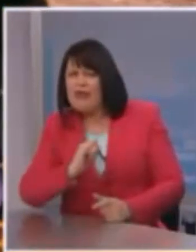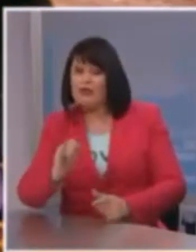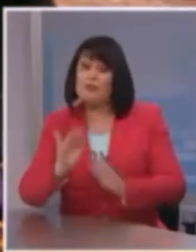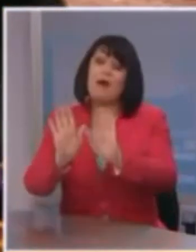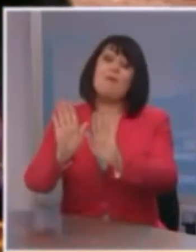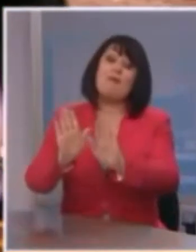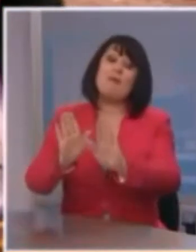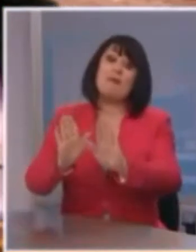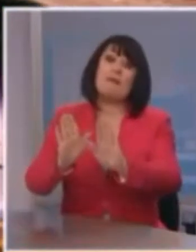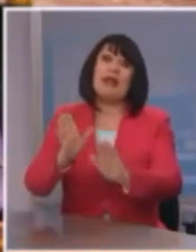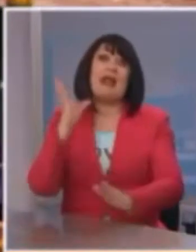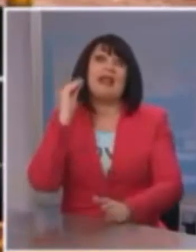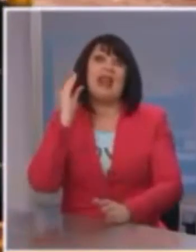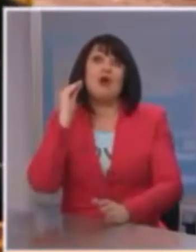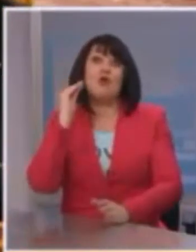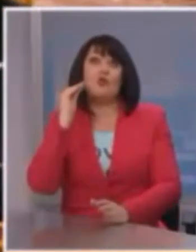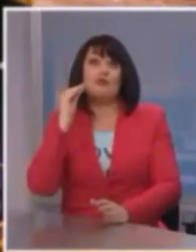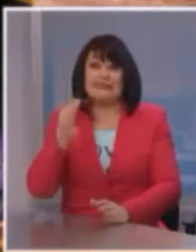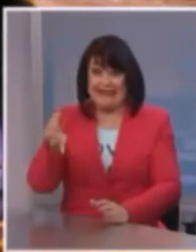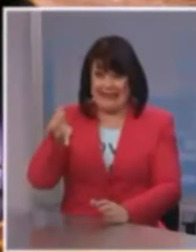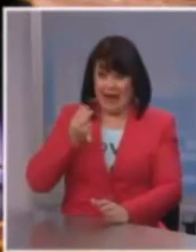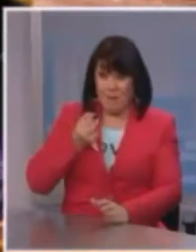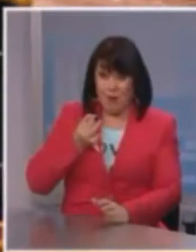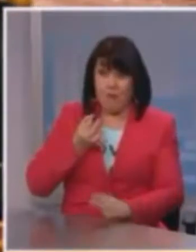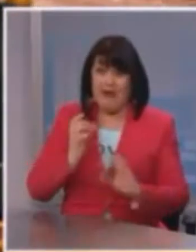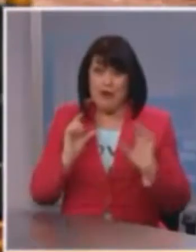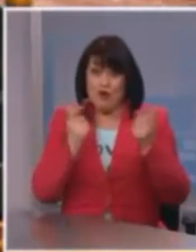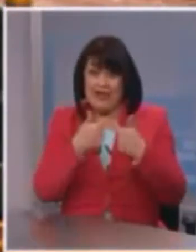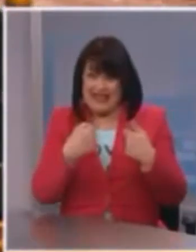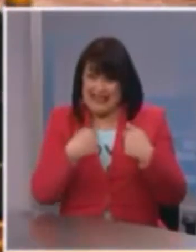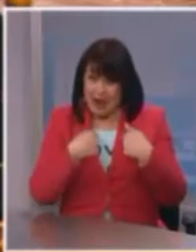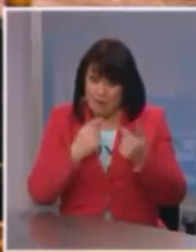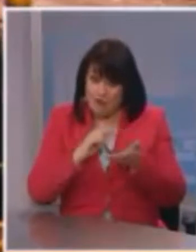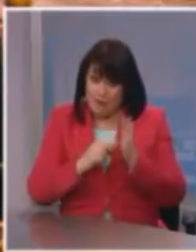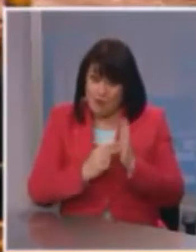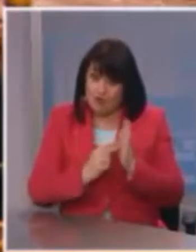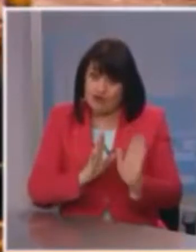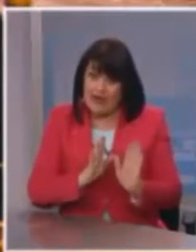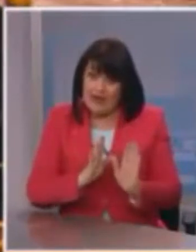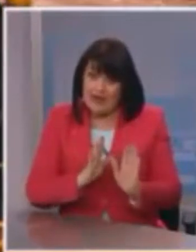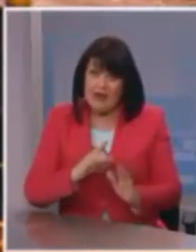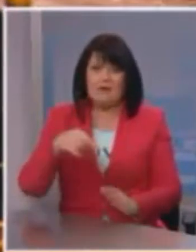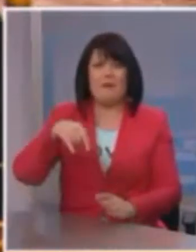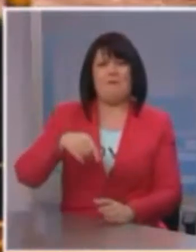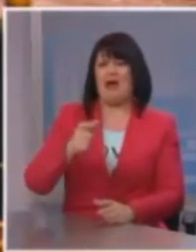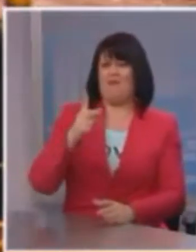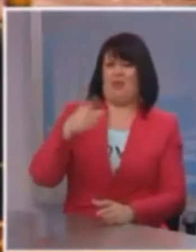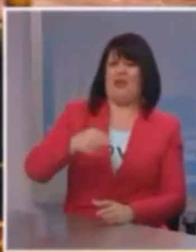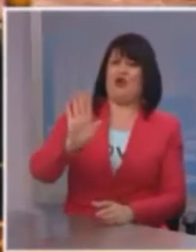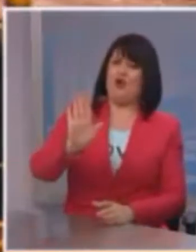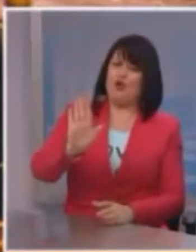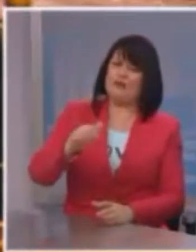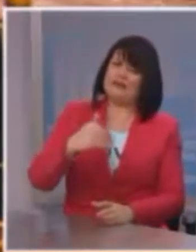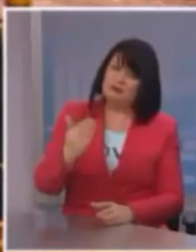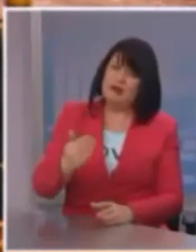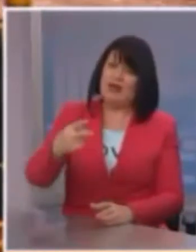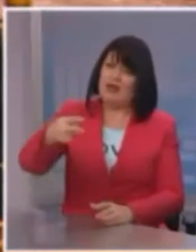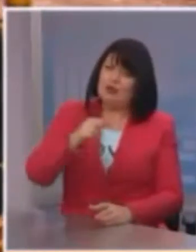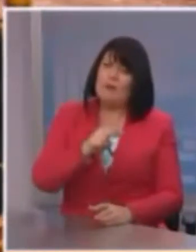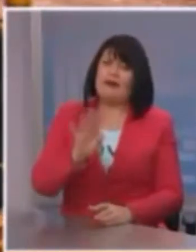λοιπόν αυτό να ακουστεί και να καταγραφεί αν το είπατε μέσα σε αυτή εδώ την αίθουσα. Κύριε Παπά, μην διακόπτετε. Αν θέλετε θα ζητήσετε το